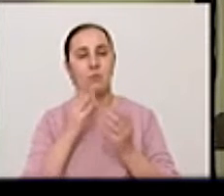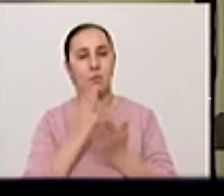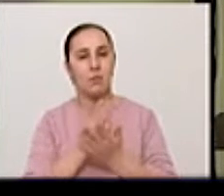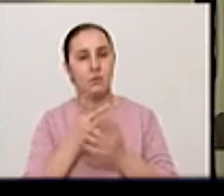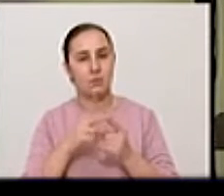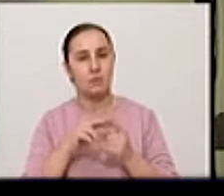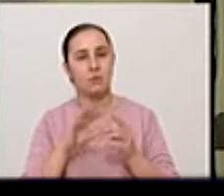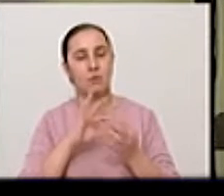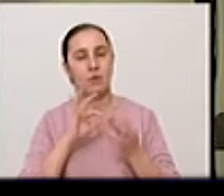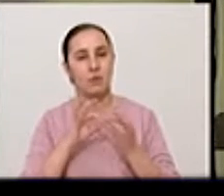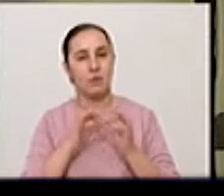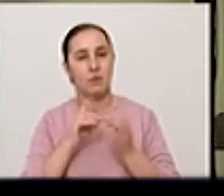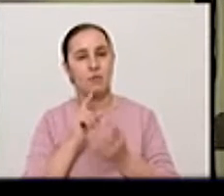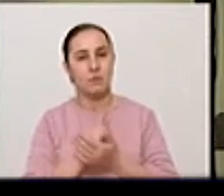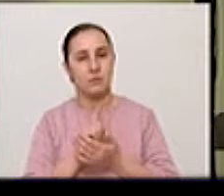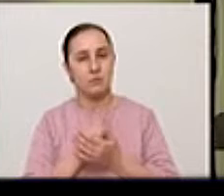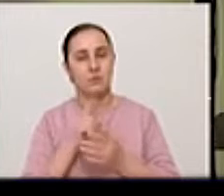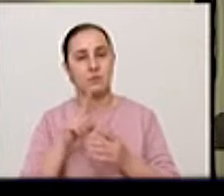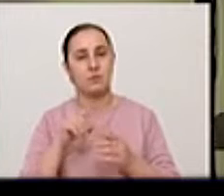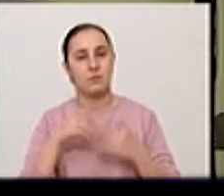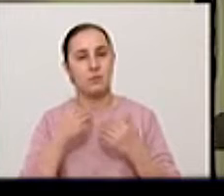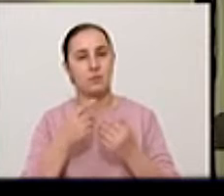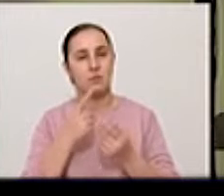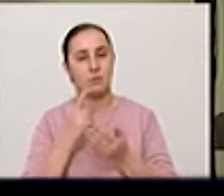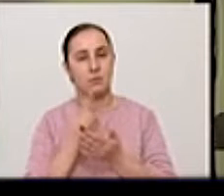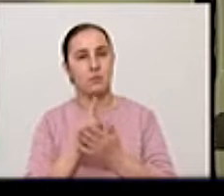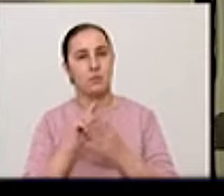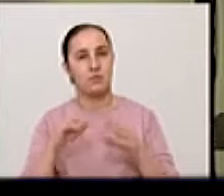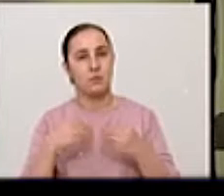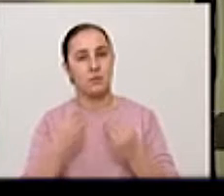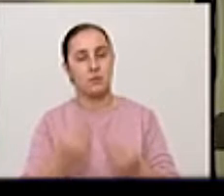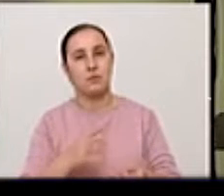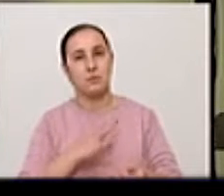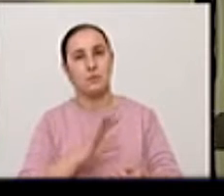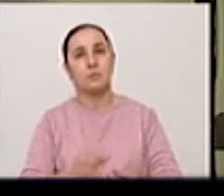ekanligini aniqlash vazifasi sizga topshiriq sifatida berilgan.